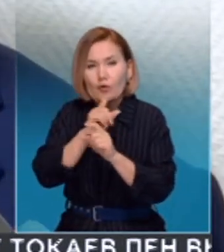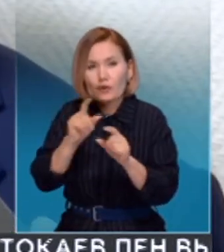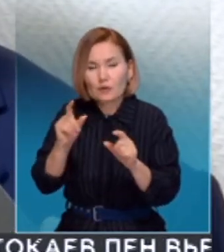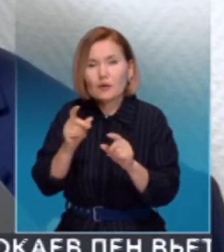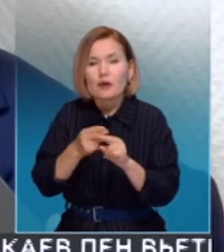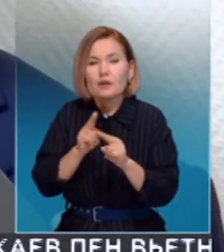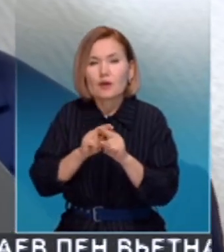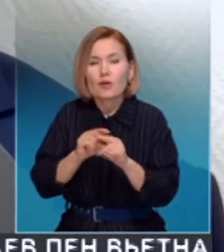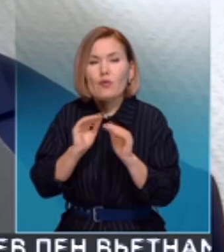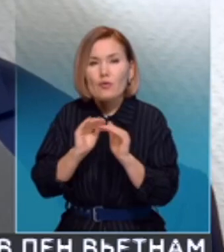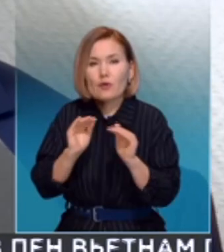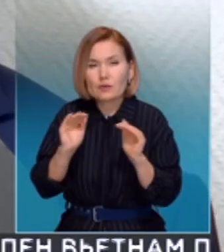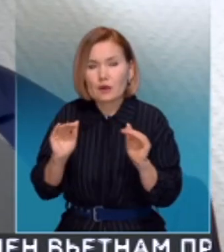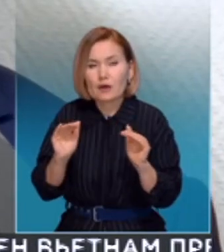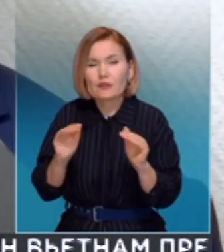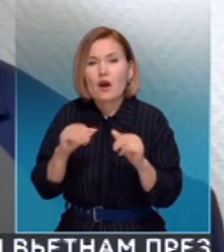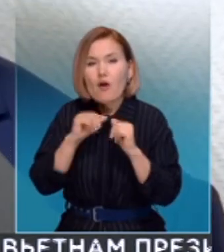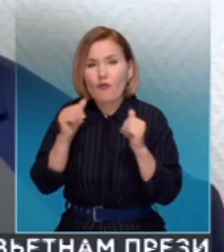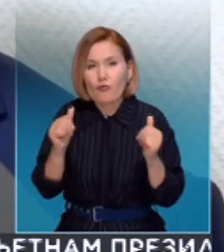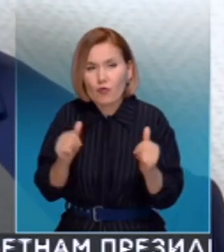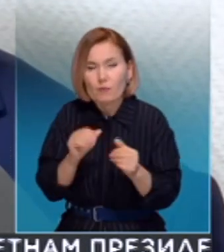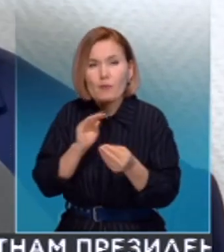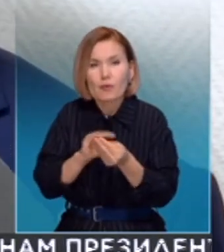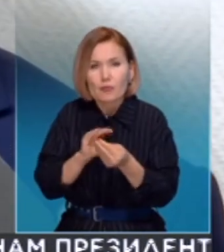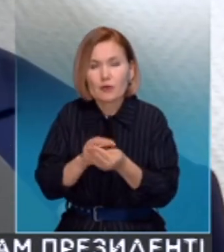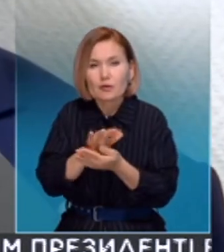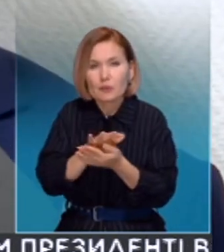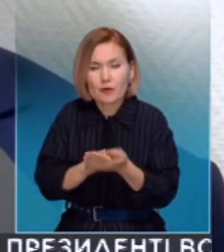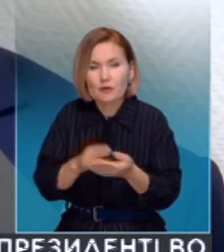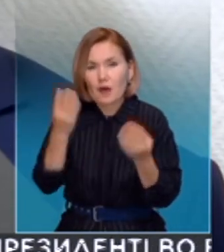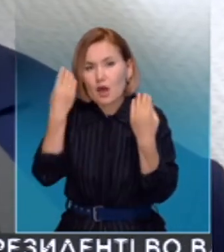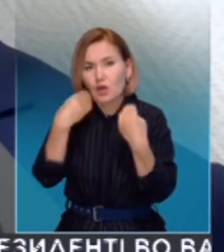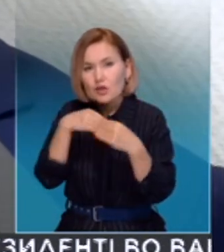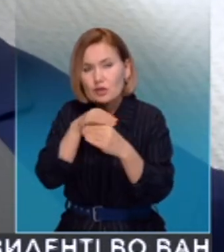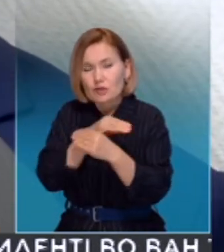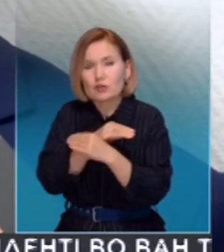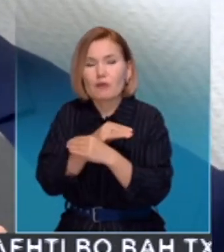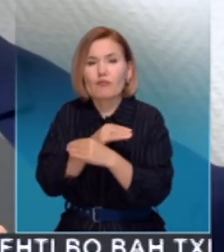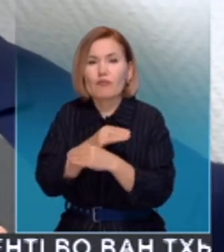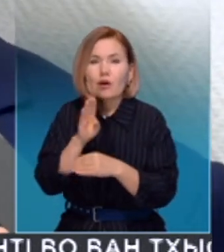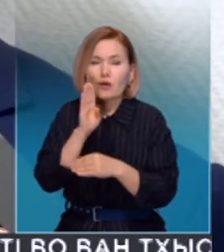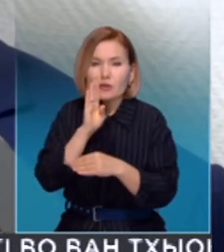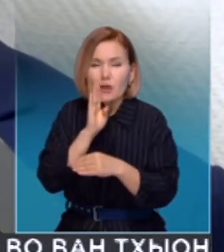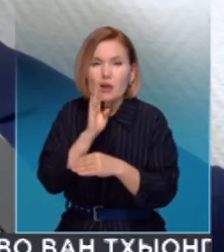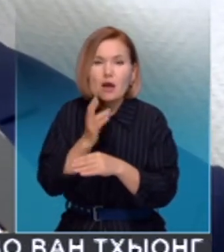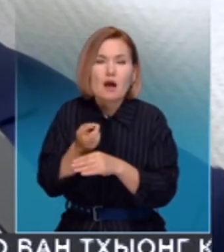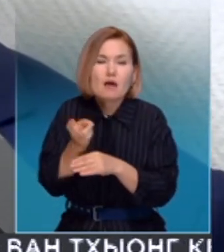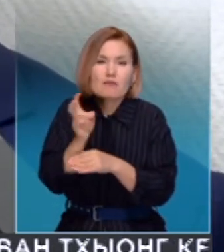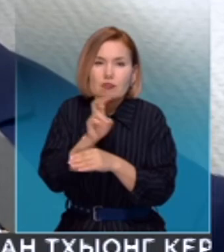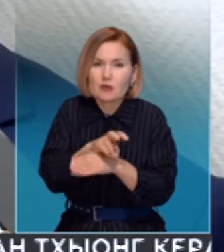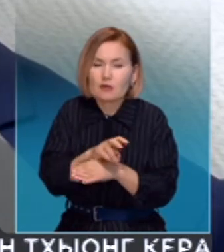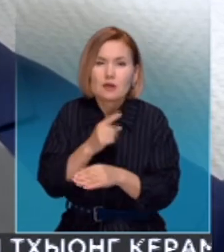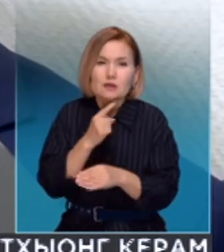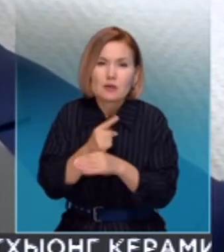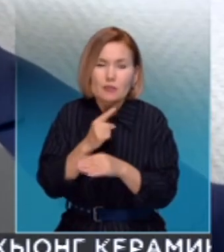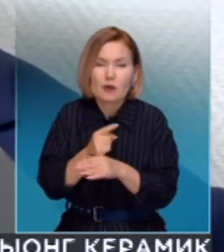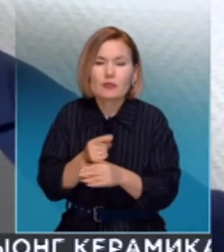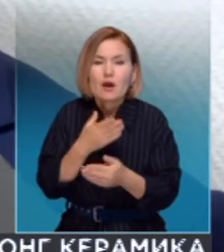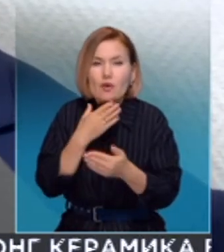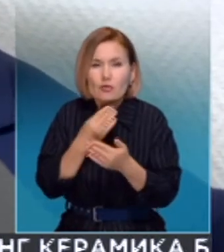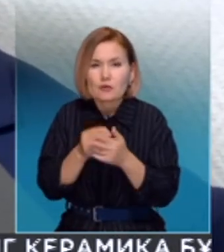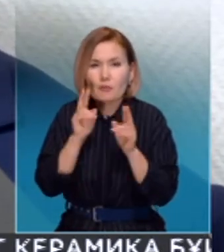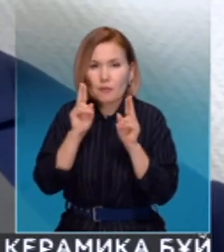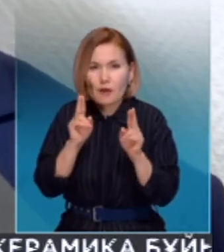формасына қатысты ол ешқандай өзгеріске түскен жоқ. Сондықтан да мектеп формасы бойынша, талап бойынша